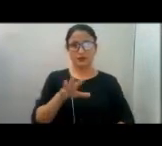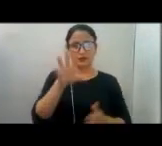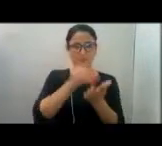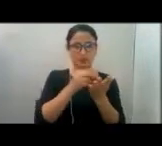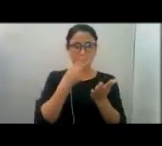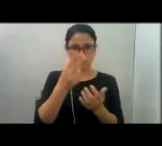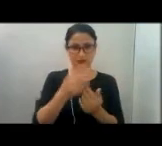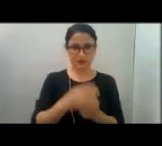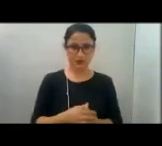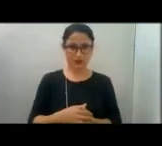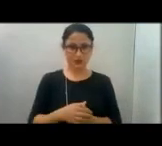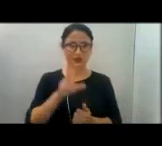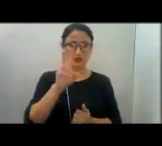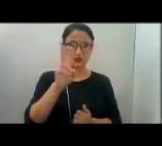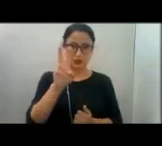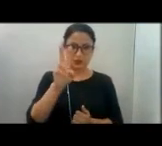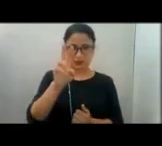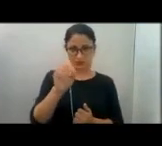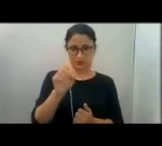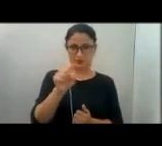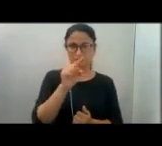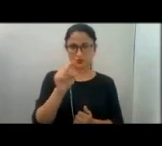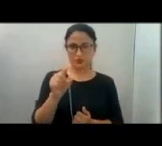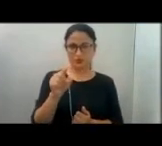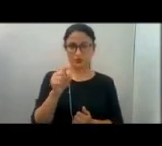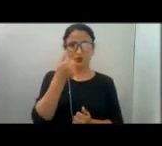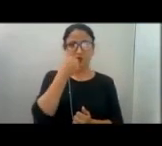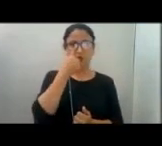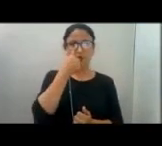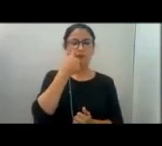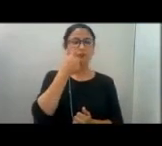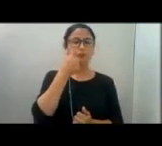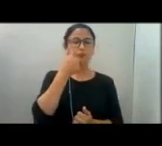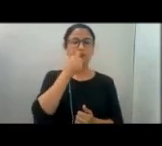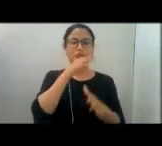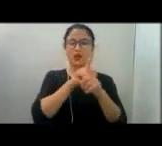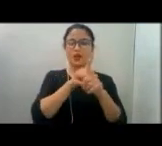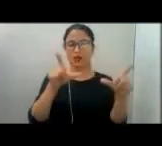चाहिँ 20% जस्तो अविवाहित हुनुहुन्छ.